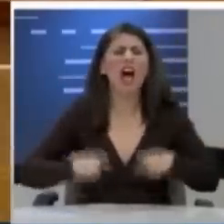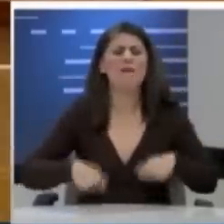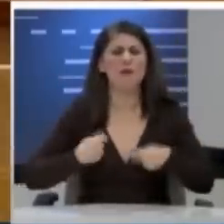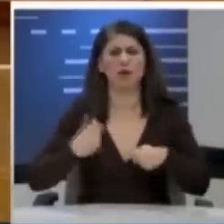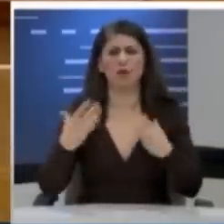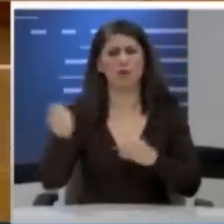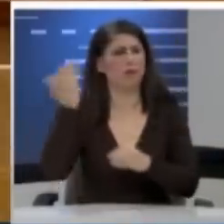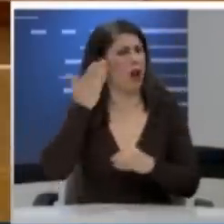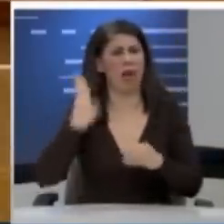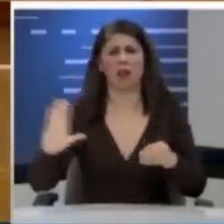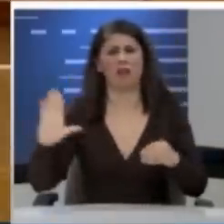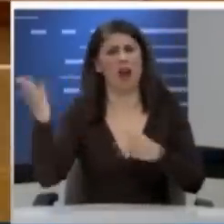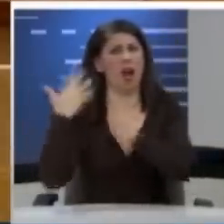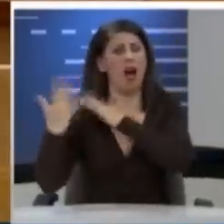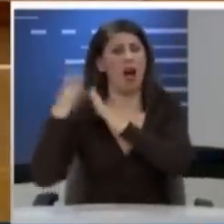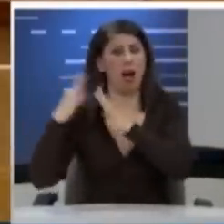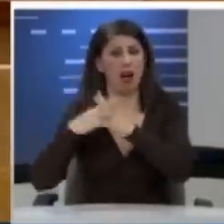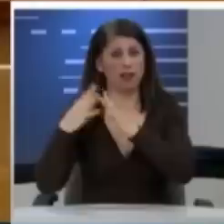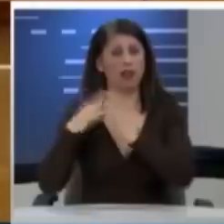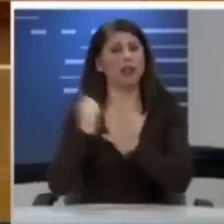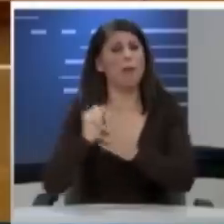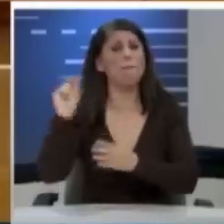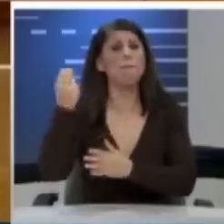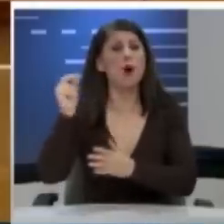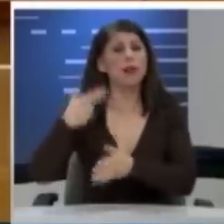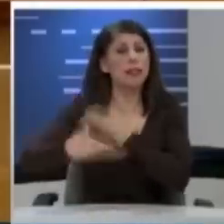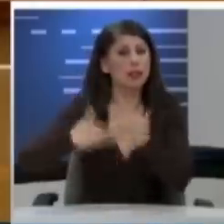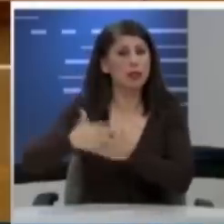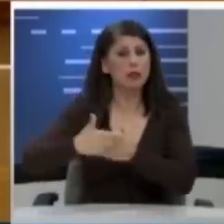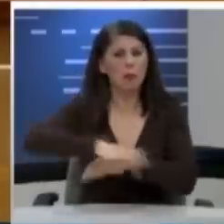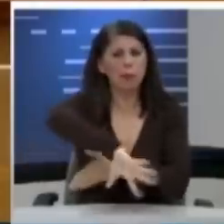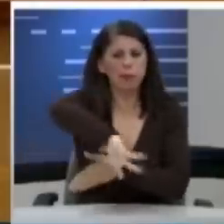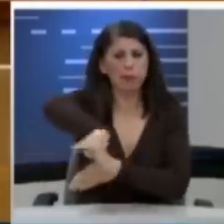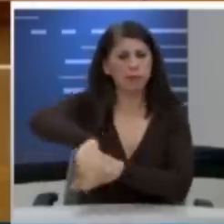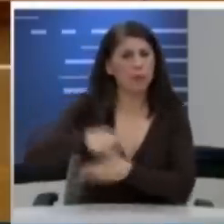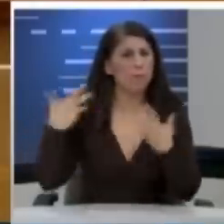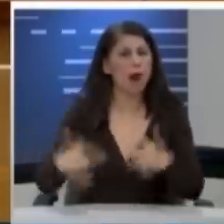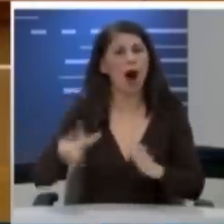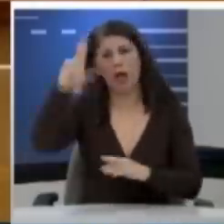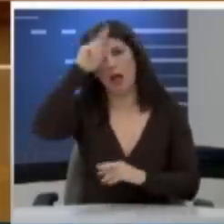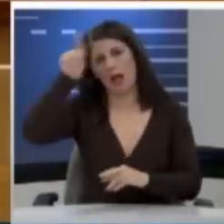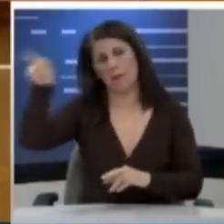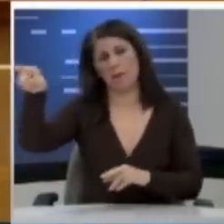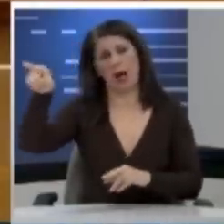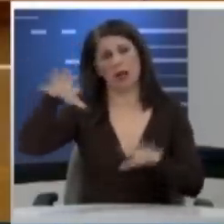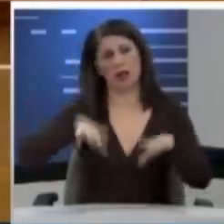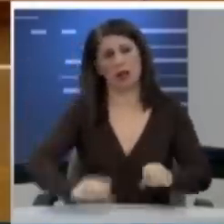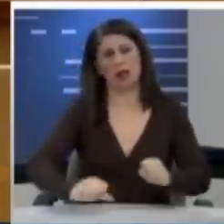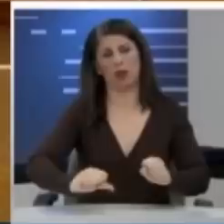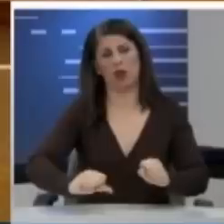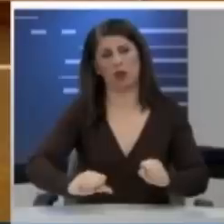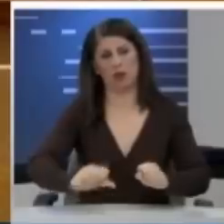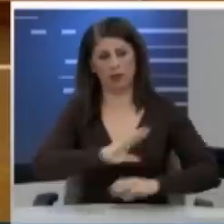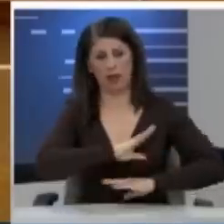αξίας και των θησαυρών πολιτιστικής κληρονομιάς που λεηλατήθηκαν από τις γερμανικές κατοχικές